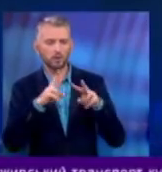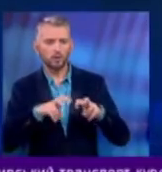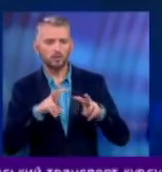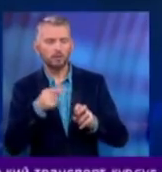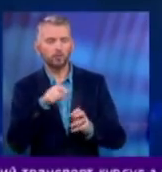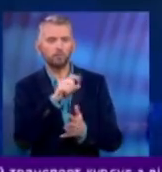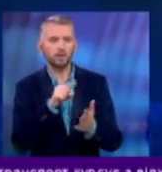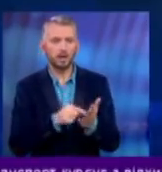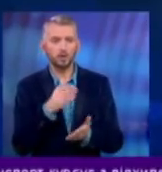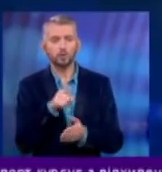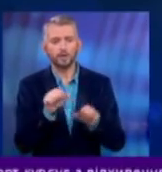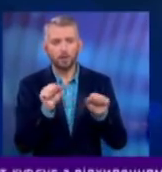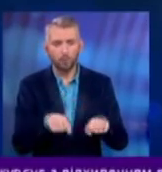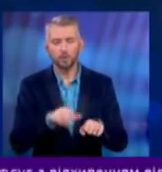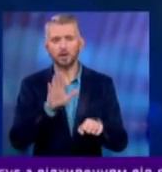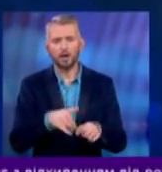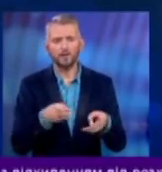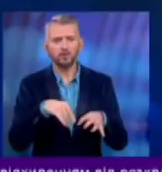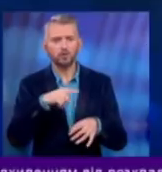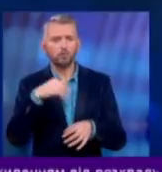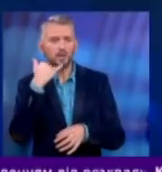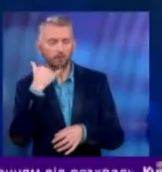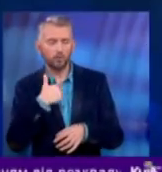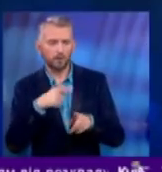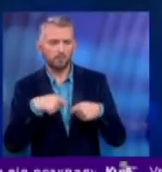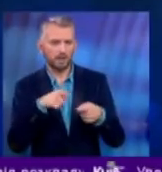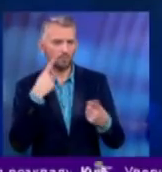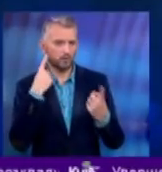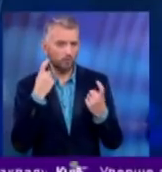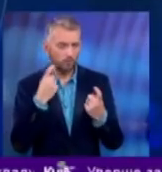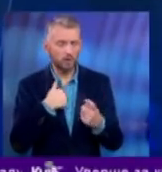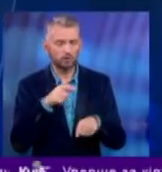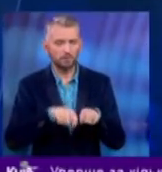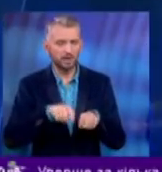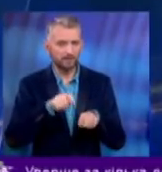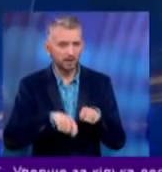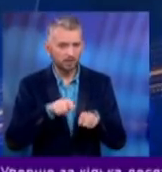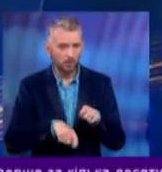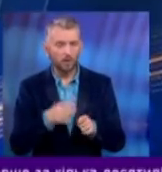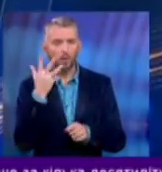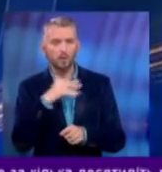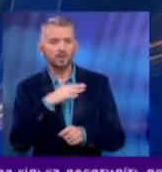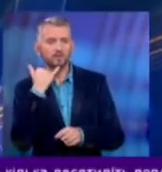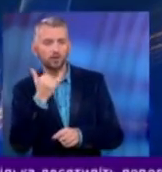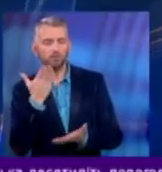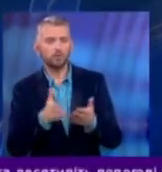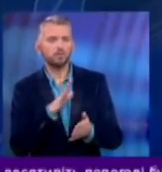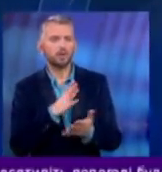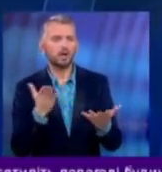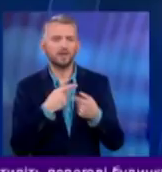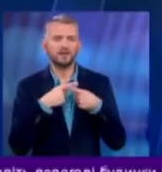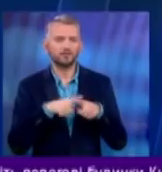тому питанні. Якщо вона може, хай залишить номер телефону, я передам цю інформацію, ми перевіримо, коли дзвонили, може були якісь